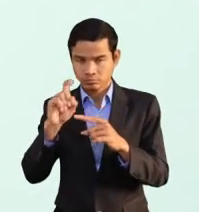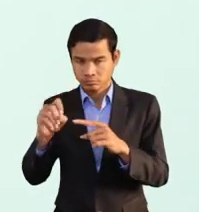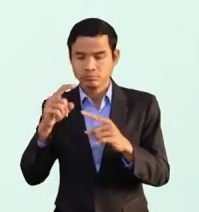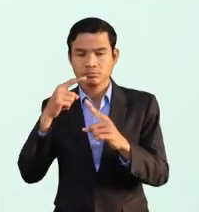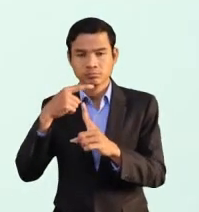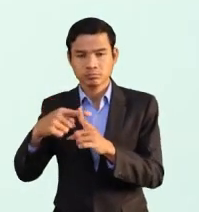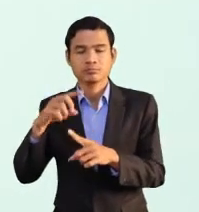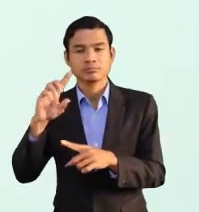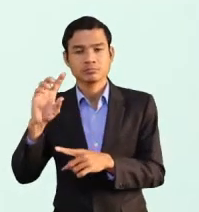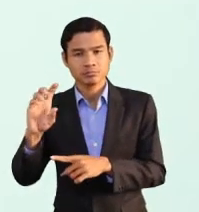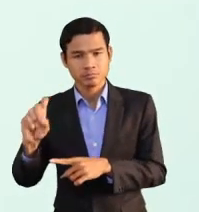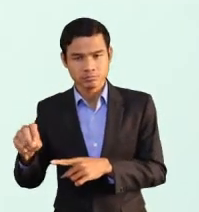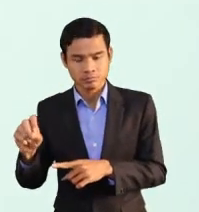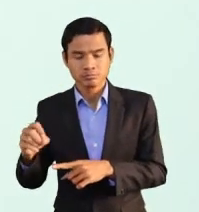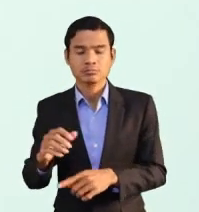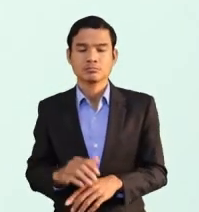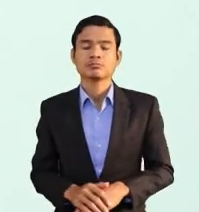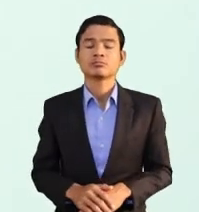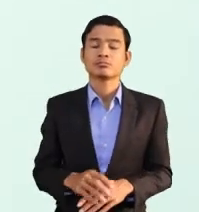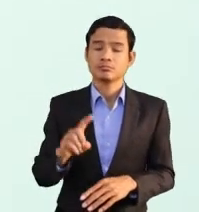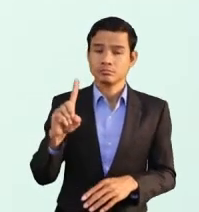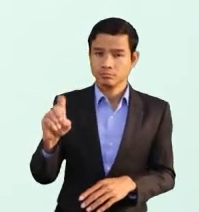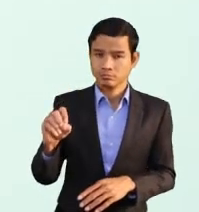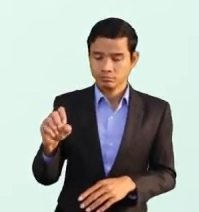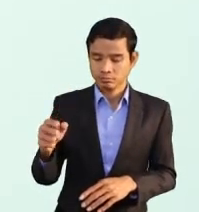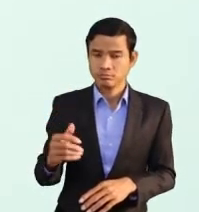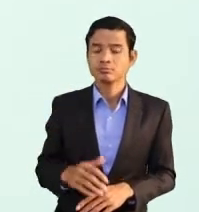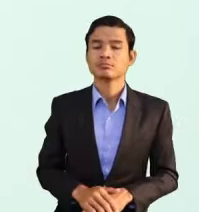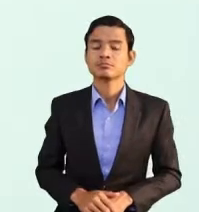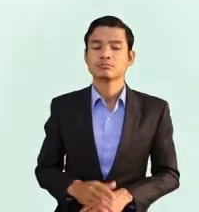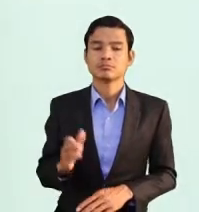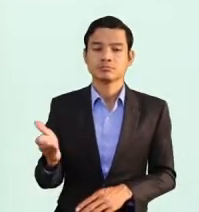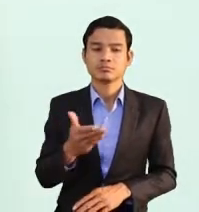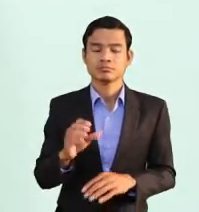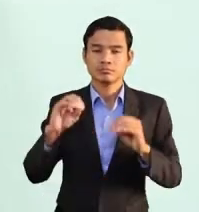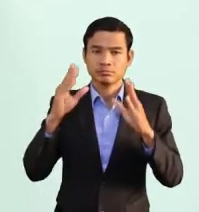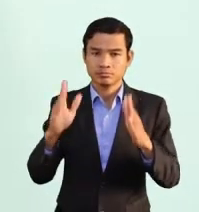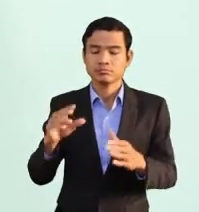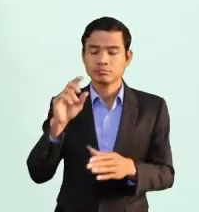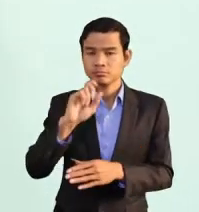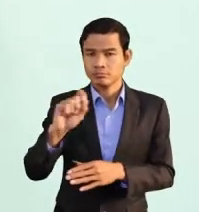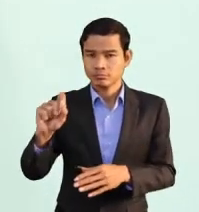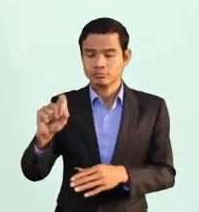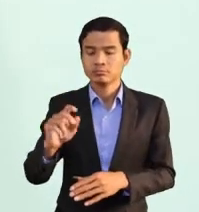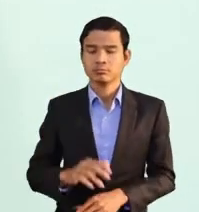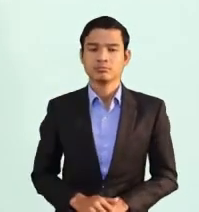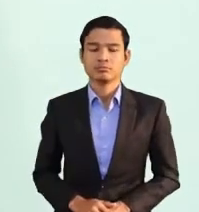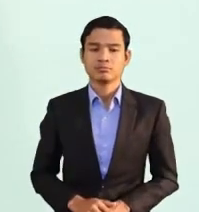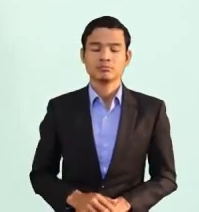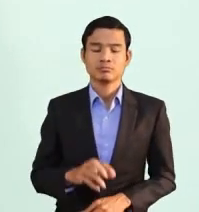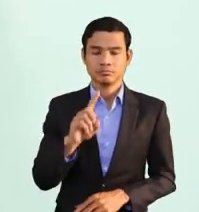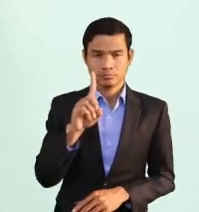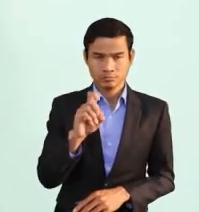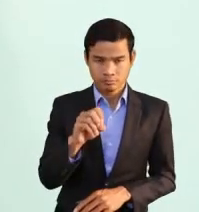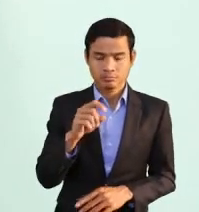bột nâng cha bột nâng đọp chắc là khu tự xe khả lãnh ní hết nè con á